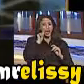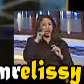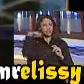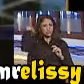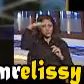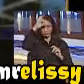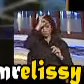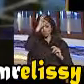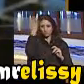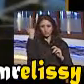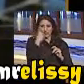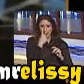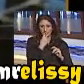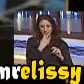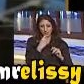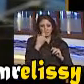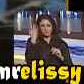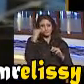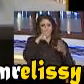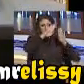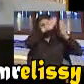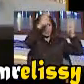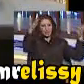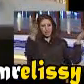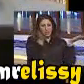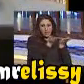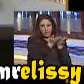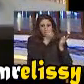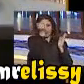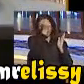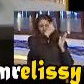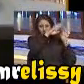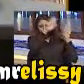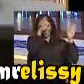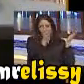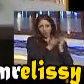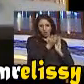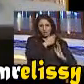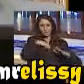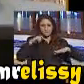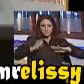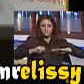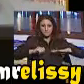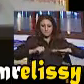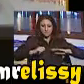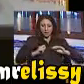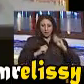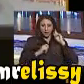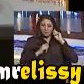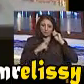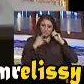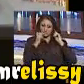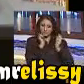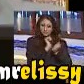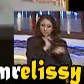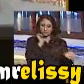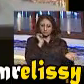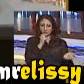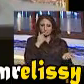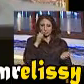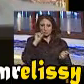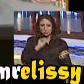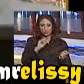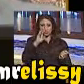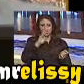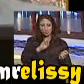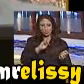الداخلية الأسبق في قضية اللوحات المعدنية. كما قررت محكمة جنايات شمال القاهرة إخلاء سبيل الدكتور زكريا عزمي